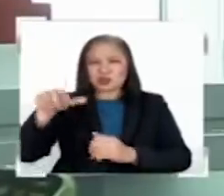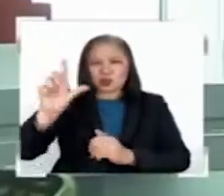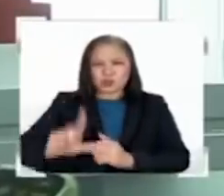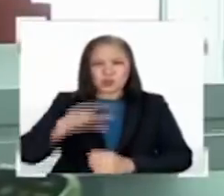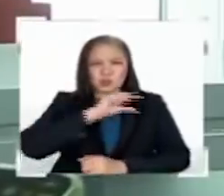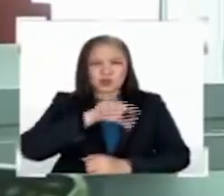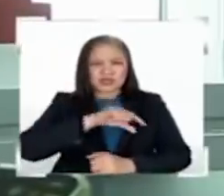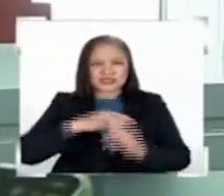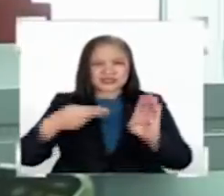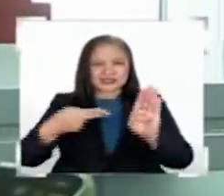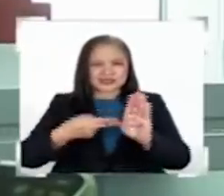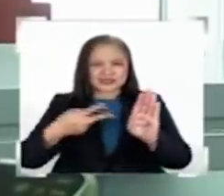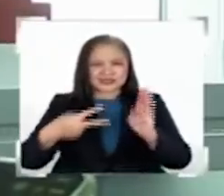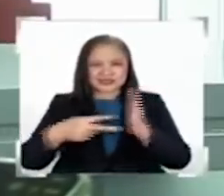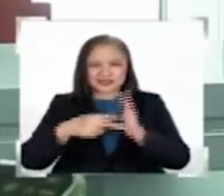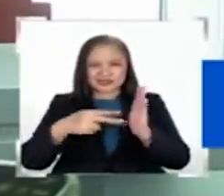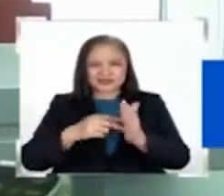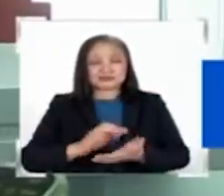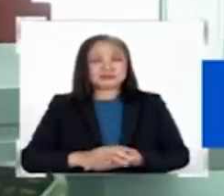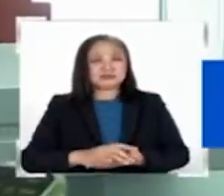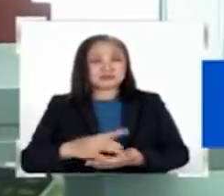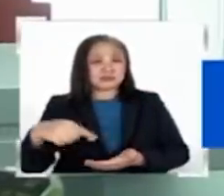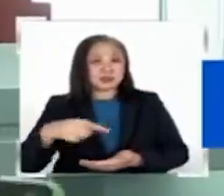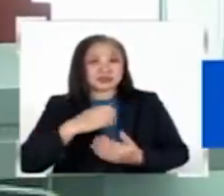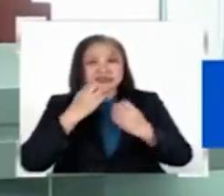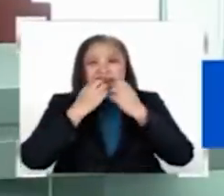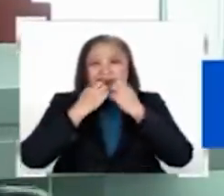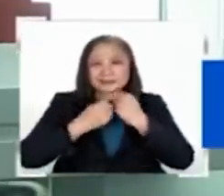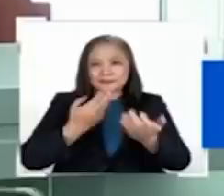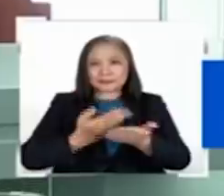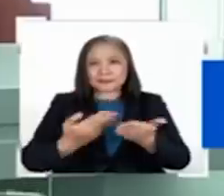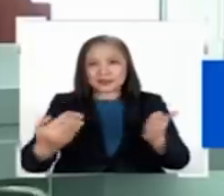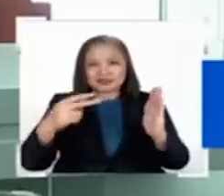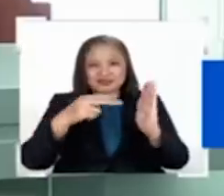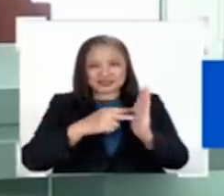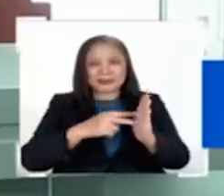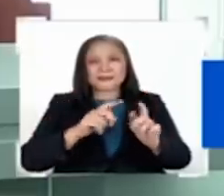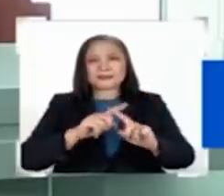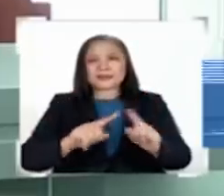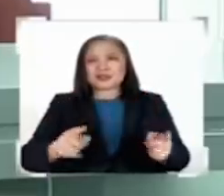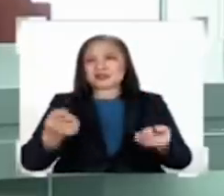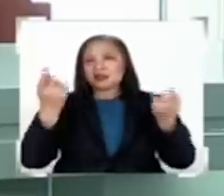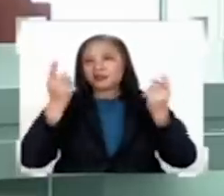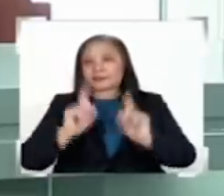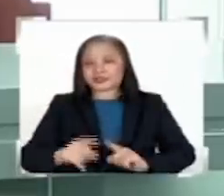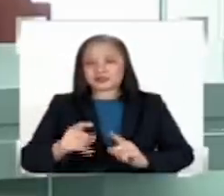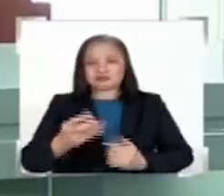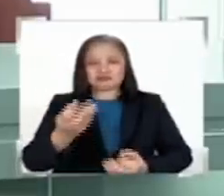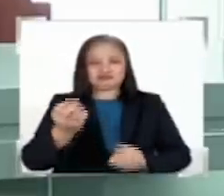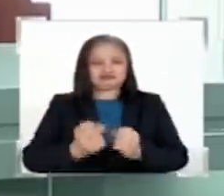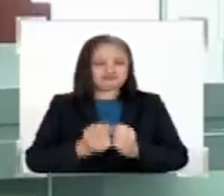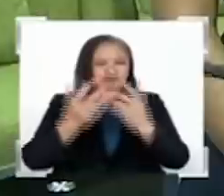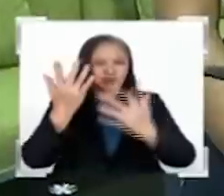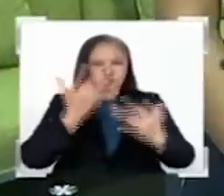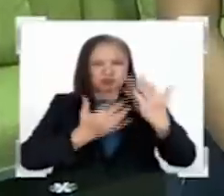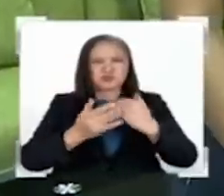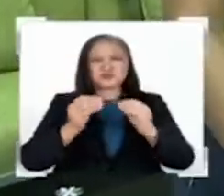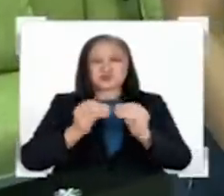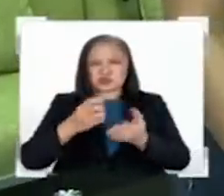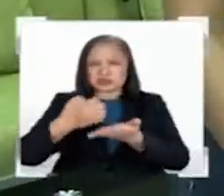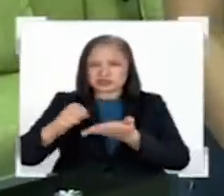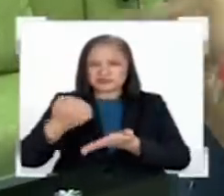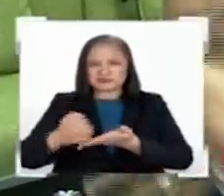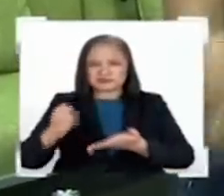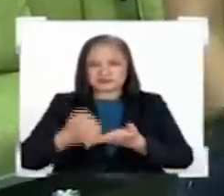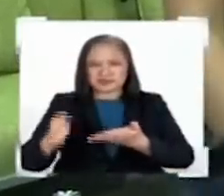nagtitipid probably sa pagbili ng charger, but pag nagkaroon ng insidente, mas malaki po. Mas mapapagastos tayo lalo. Ako